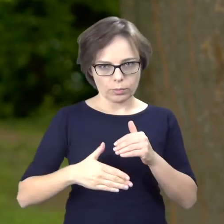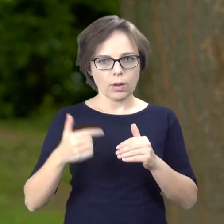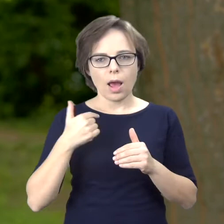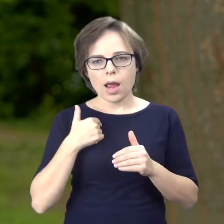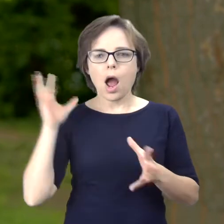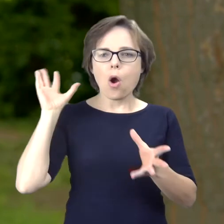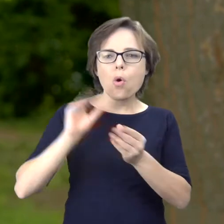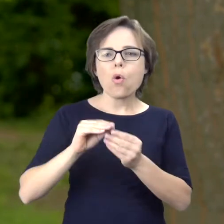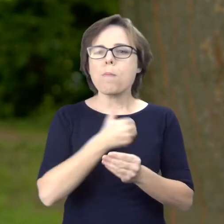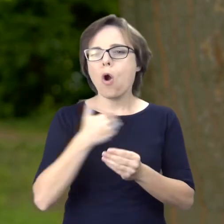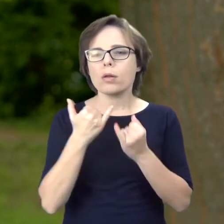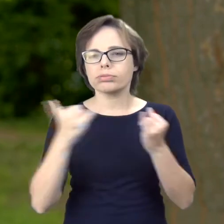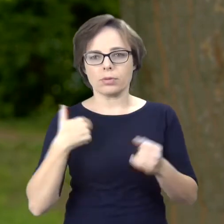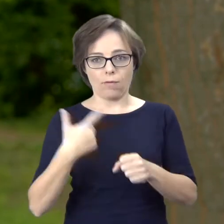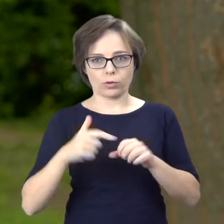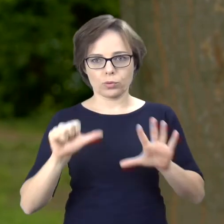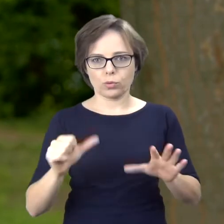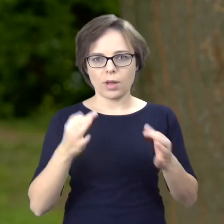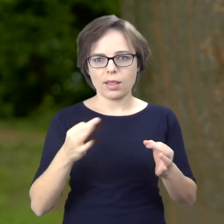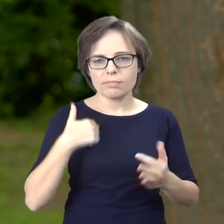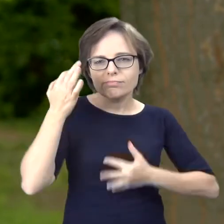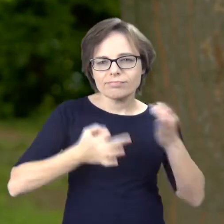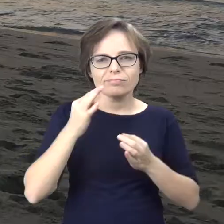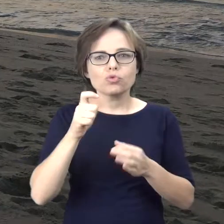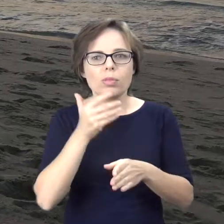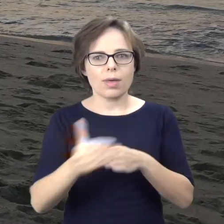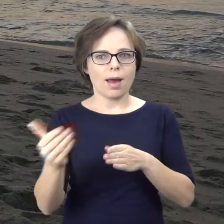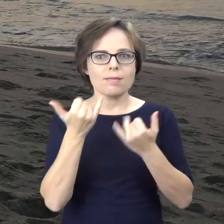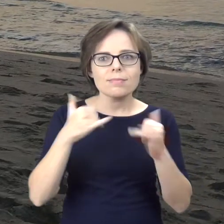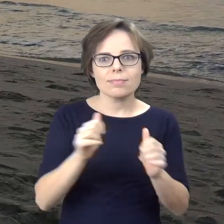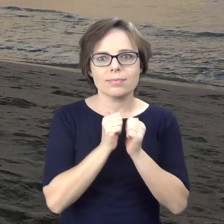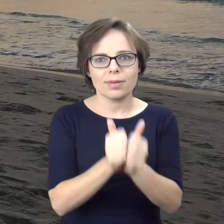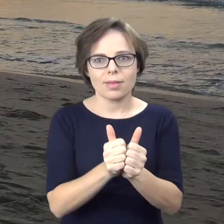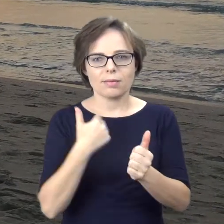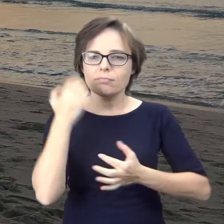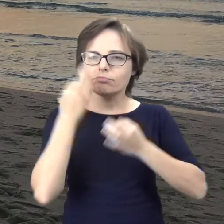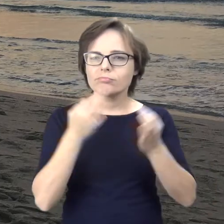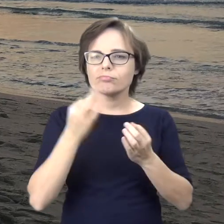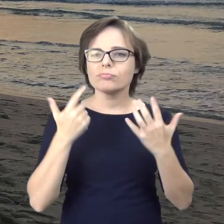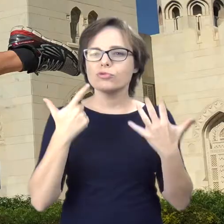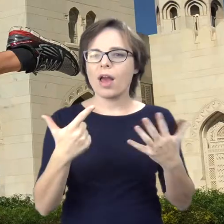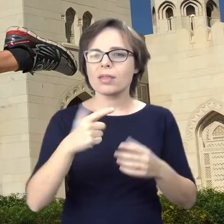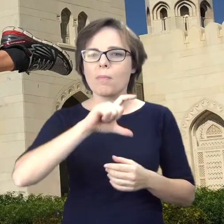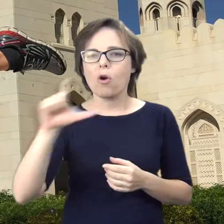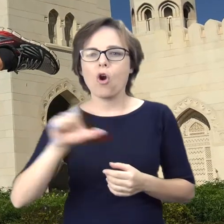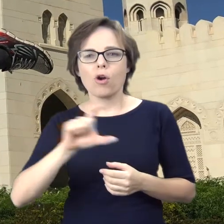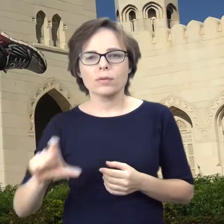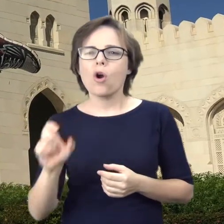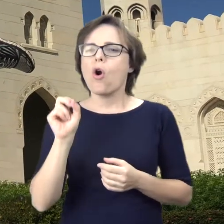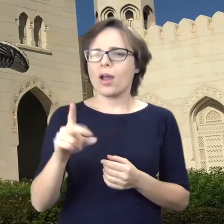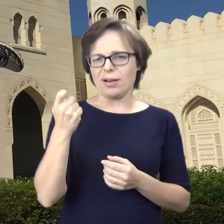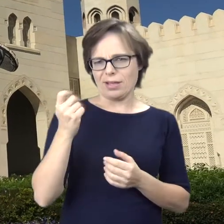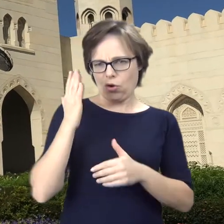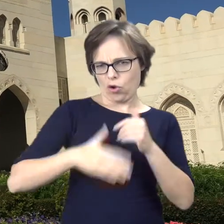padało pytanie wielokrotnie, co teraz Wojtek Machnik zrobi? Jakie będzie miał kolejne wyzwania, tak? Myślałem o 7 kontynentach, okej. Okay. 7 kontynentów za